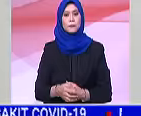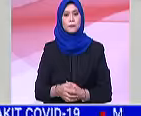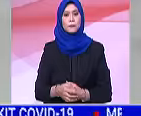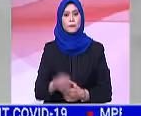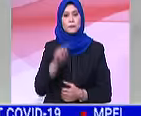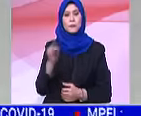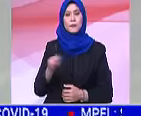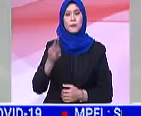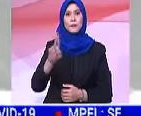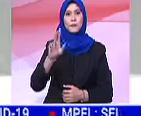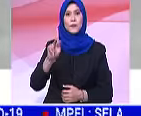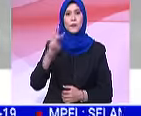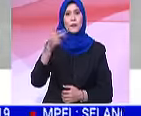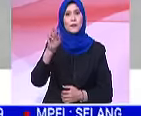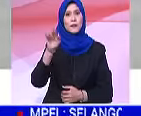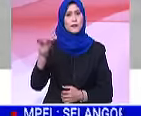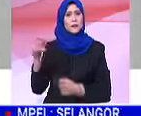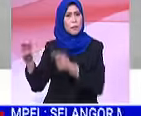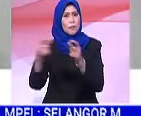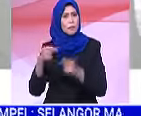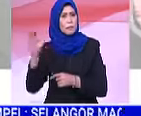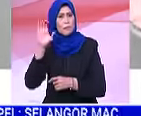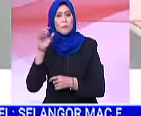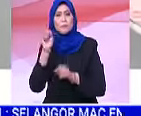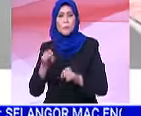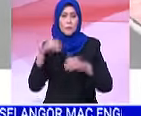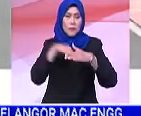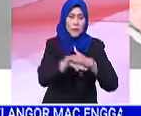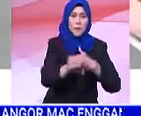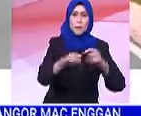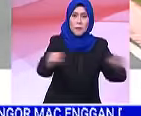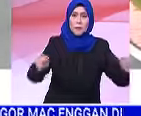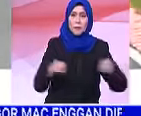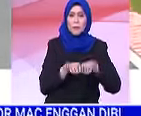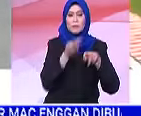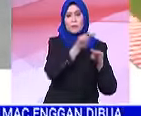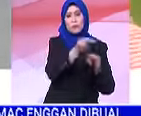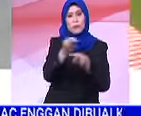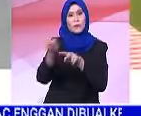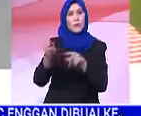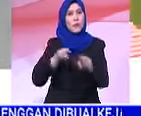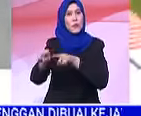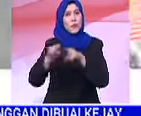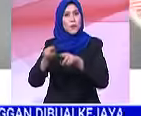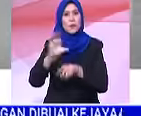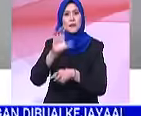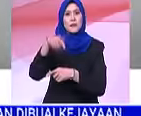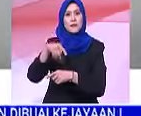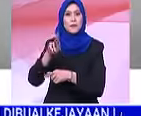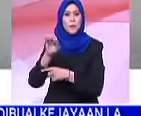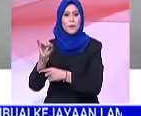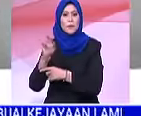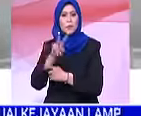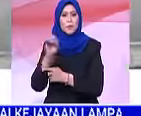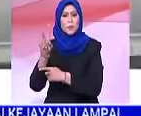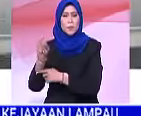Menurut Zulhari, pihaknya ada mendengar khabar angin bahawa penonton akan dibenar memasuki Litar bagi menyaksikan pusingan ketiga perlumbaan Capri Malaysia